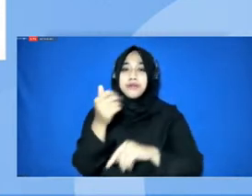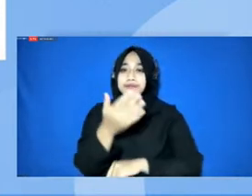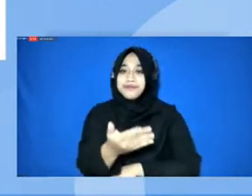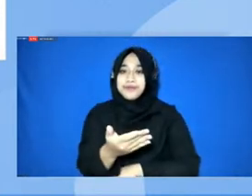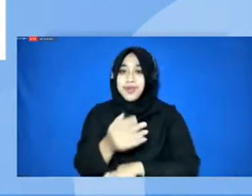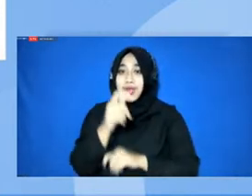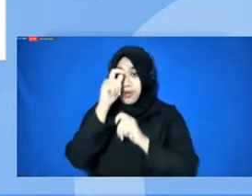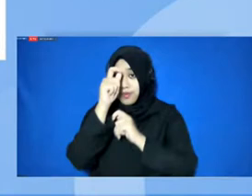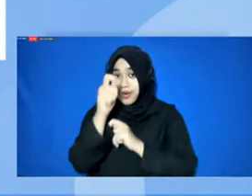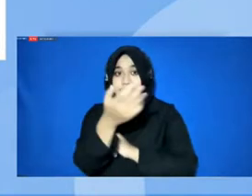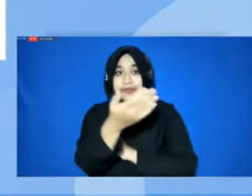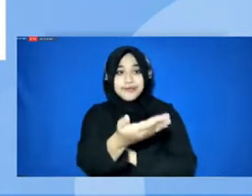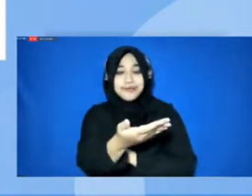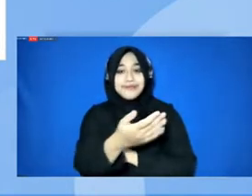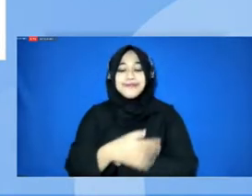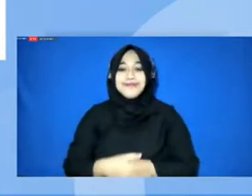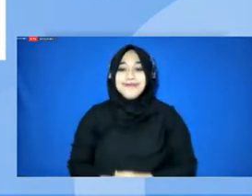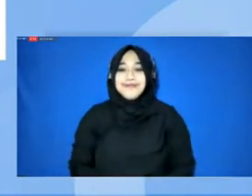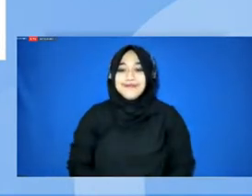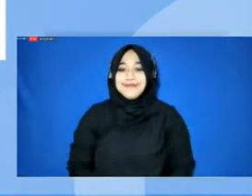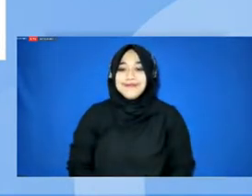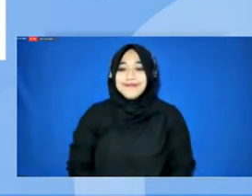Prof? Ya, gimana, Mbak?